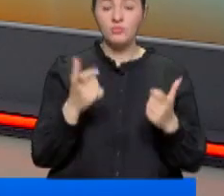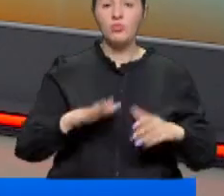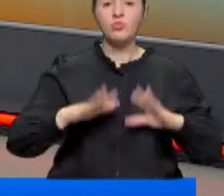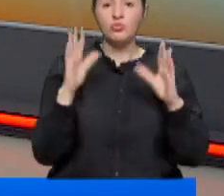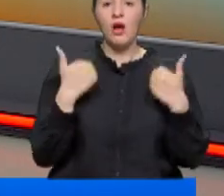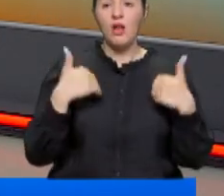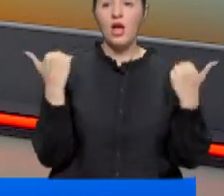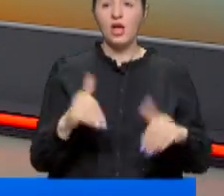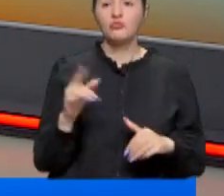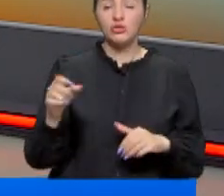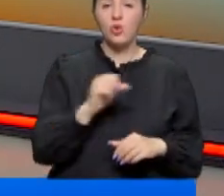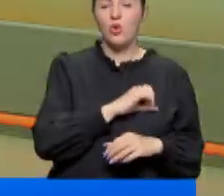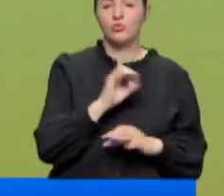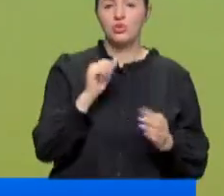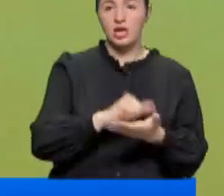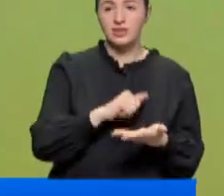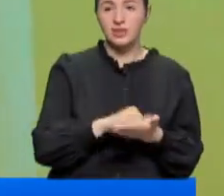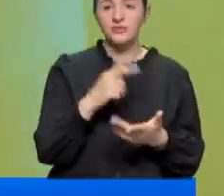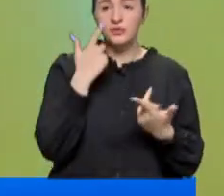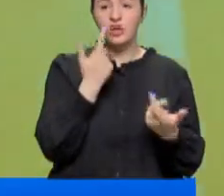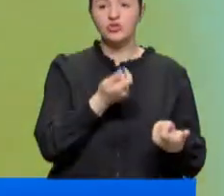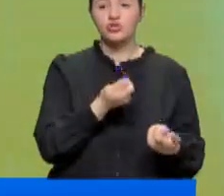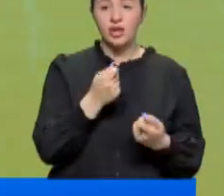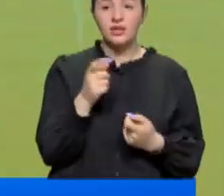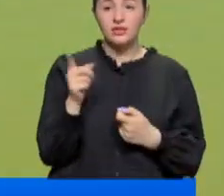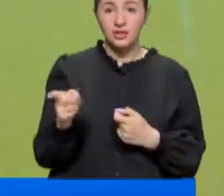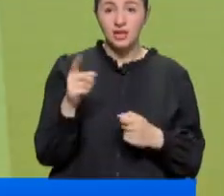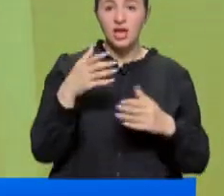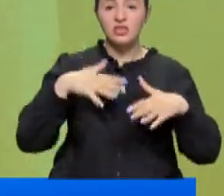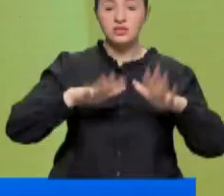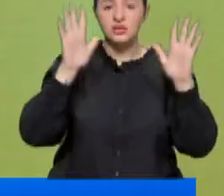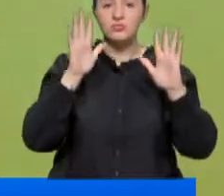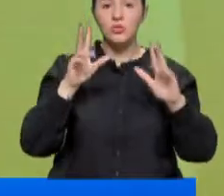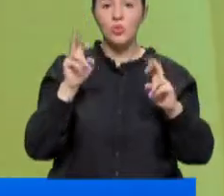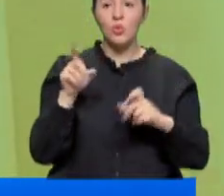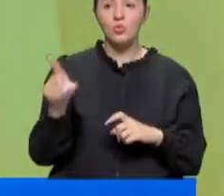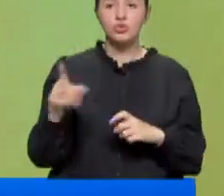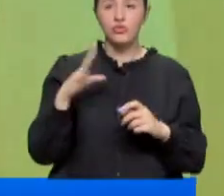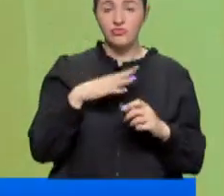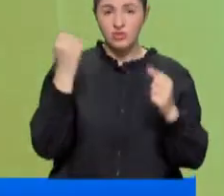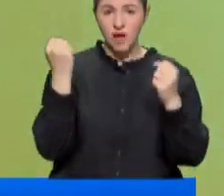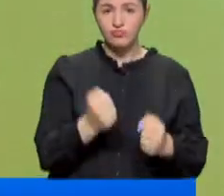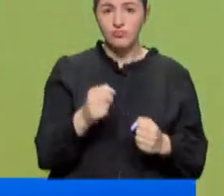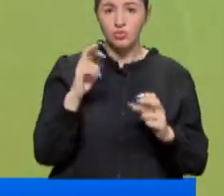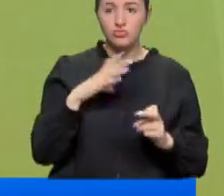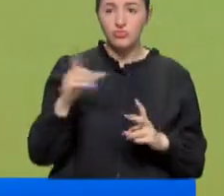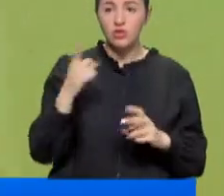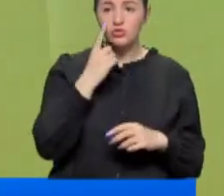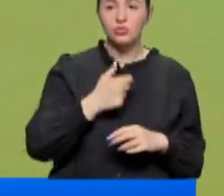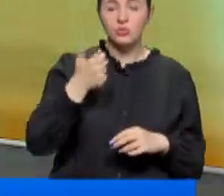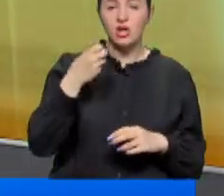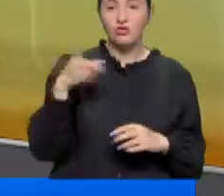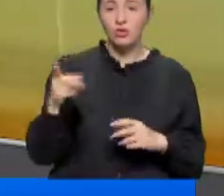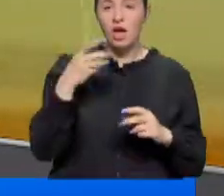haline geleceğiz Korkusuz Gazetesi ve dikkat çektiği sığınmacılar mülteciler meselesi Cumhurbaşkanı Erdoğan